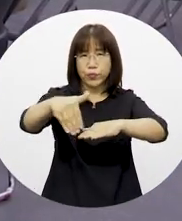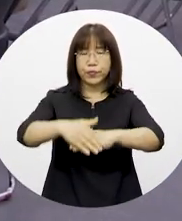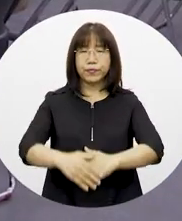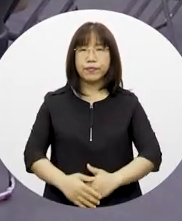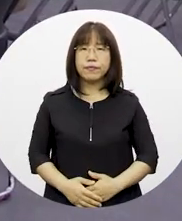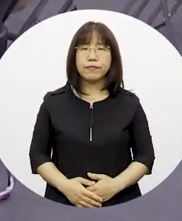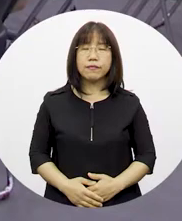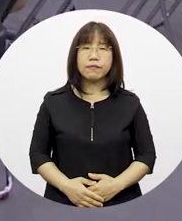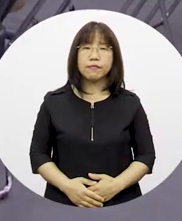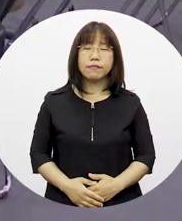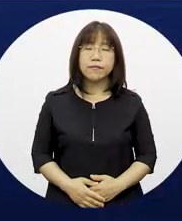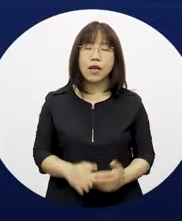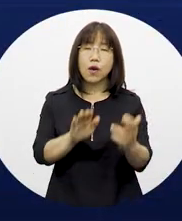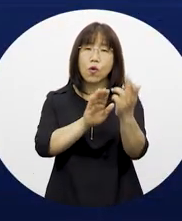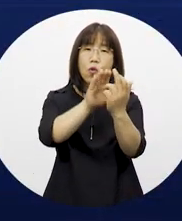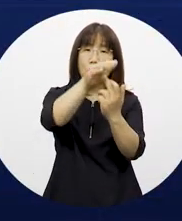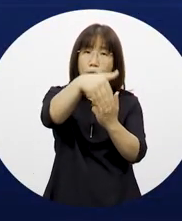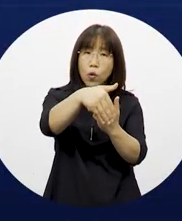방침입니다.